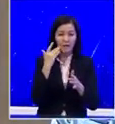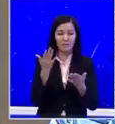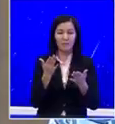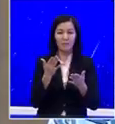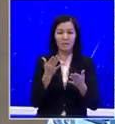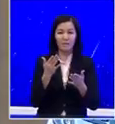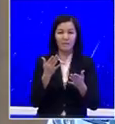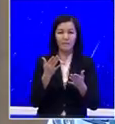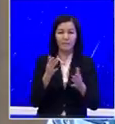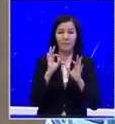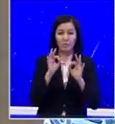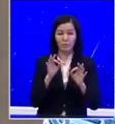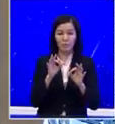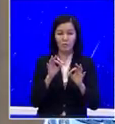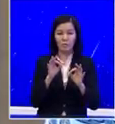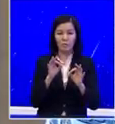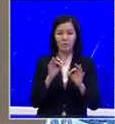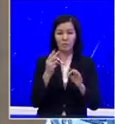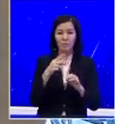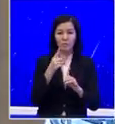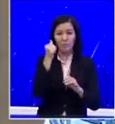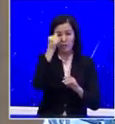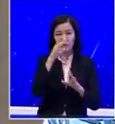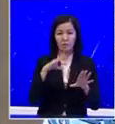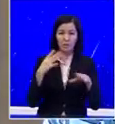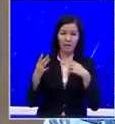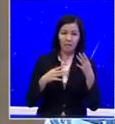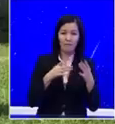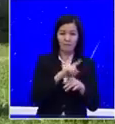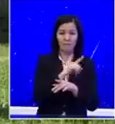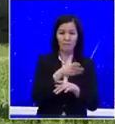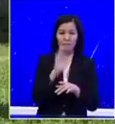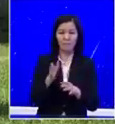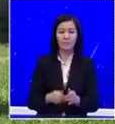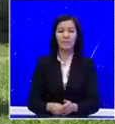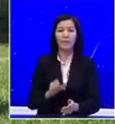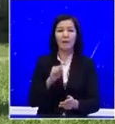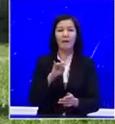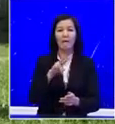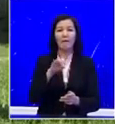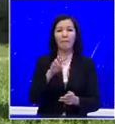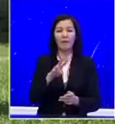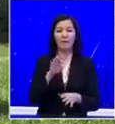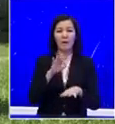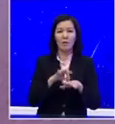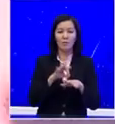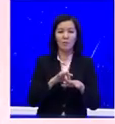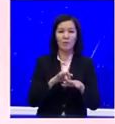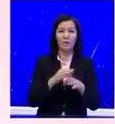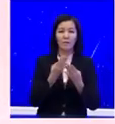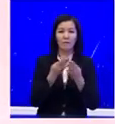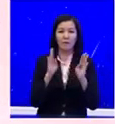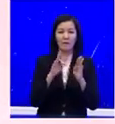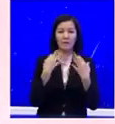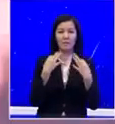енді дұрыс болды деп ойлаймыз. 21-ге сол дайындықпен барады деп ойлаймыз. Айман Ратова індет сейіліп, карантин аяқталған